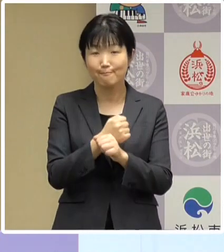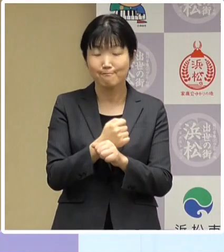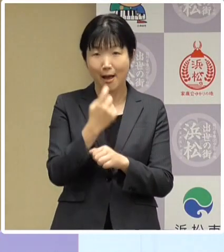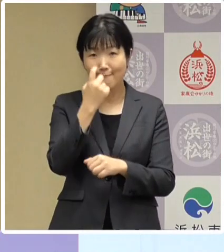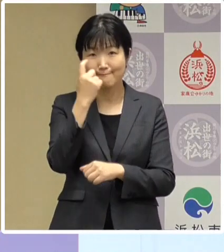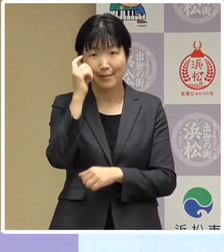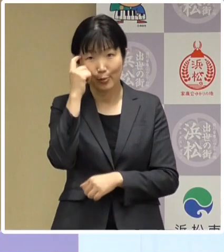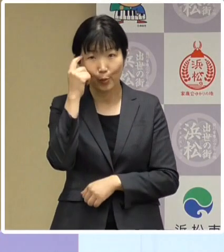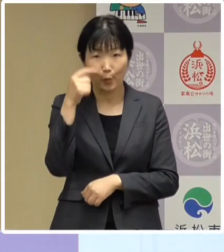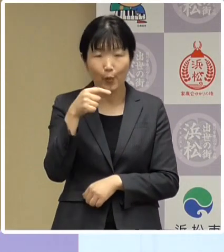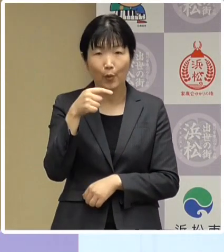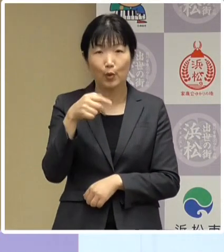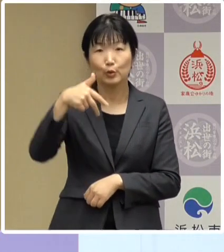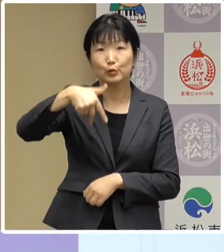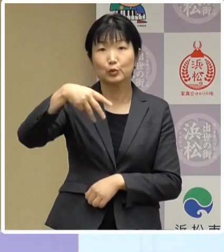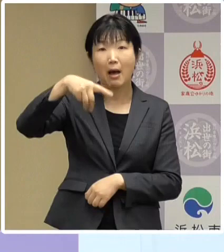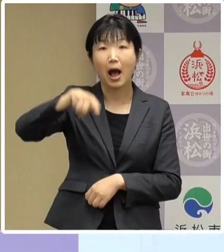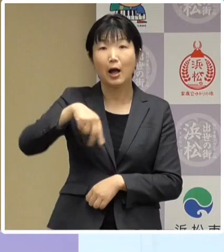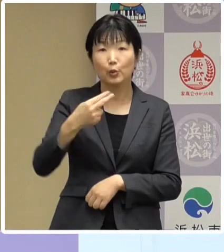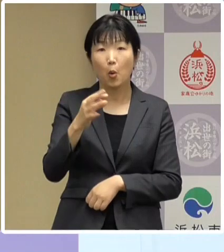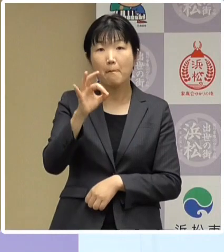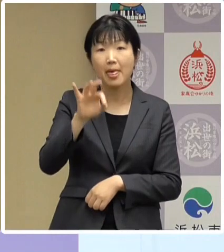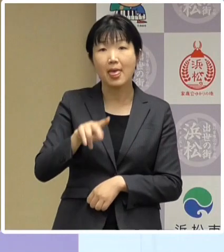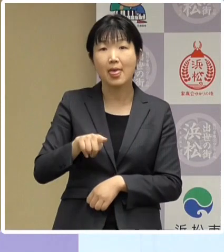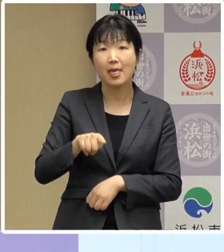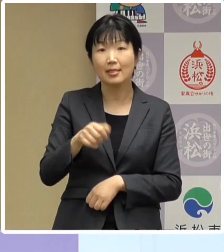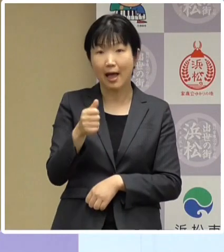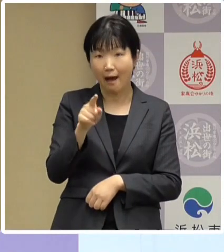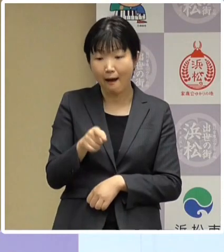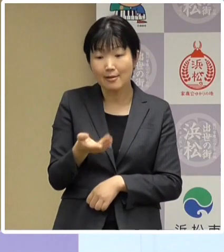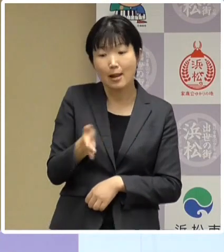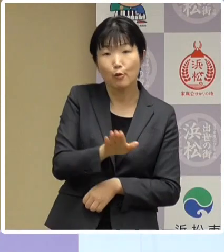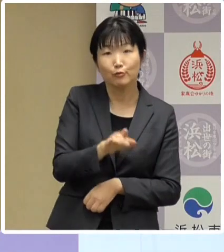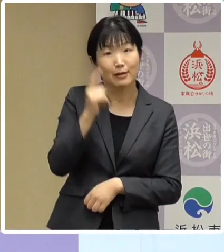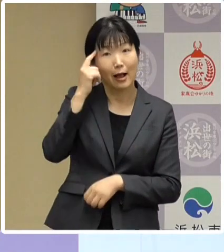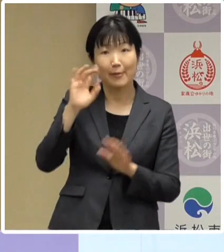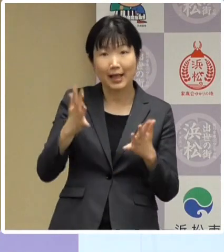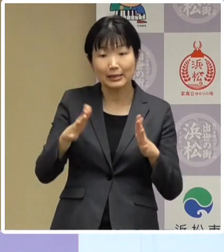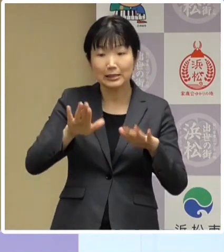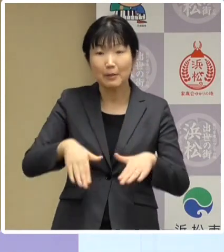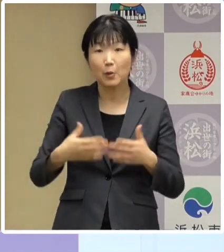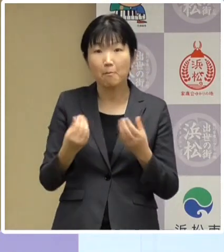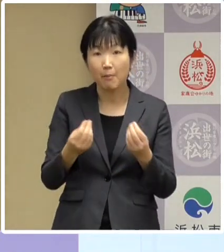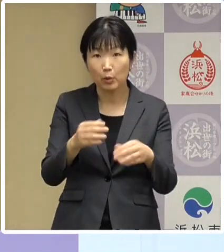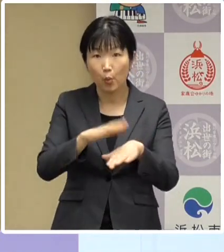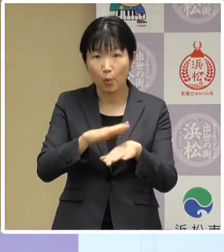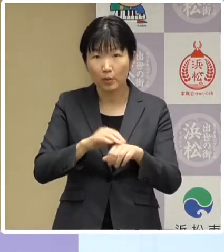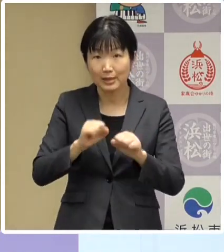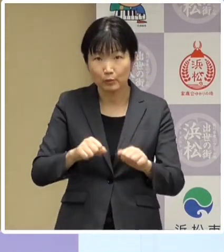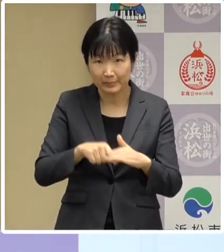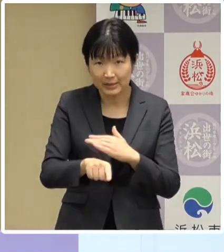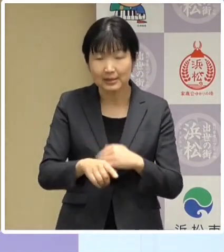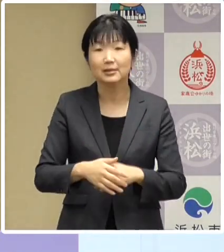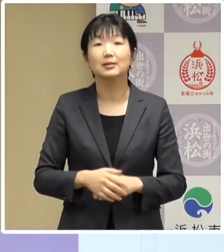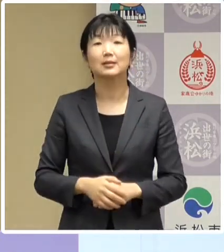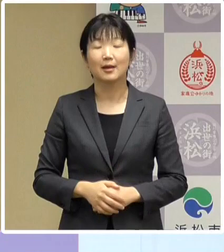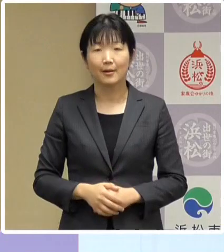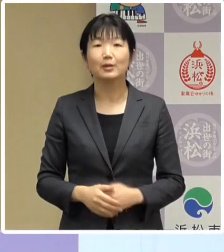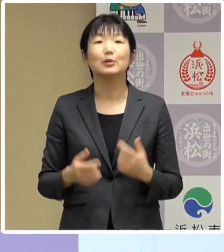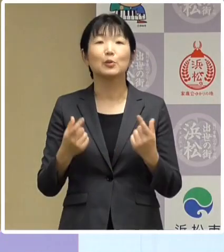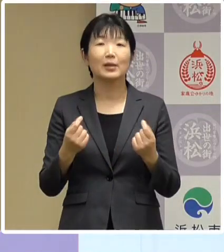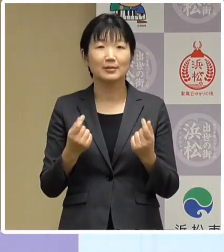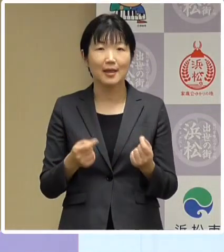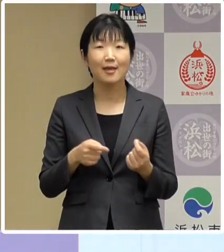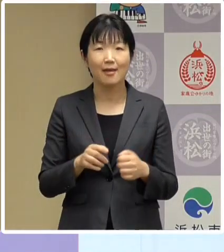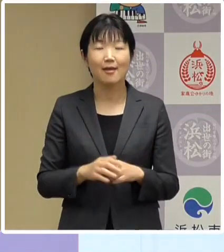ういったものは全くなくて、はい、あくまでも現状のやり方でどうなるか、は い、あのおそらくですね、スマートメーターと